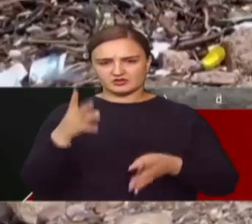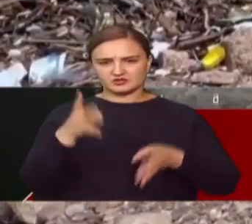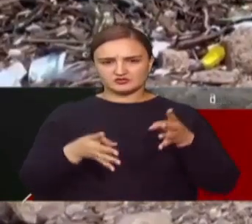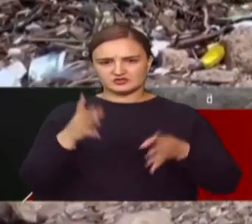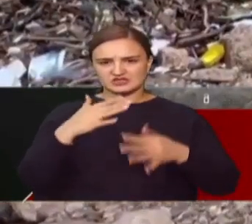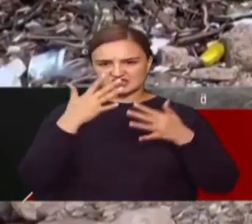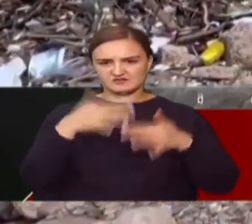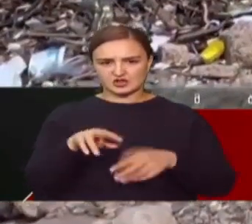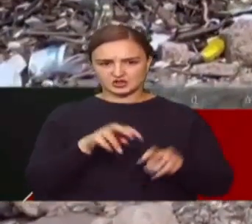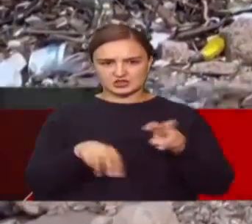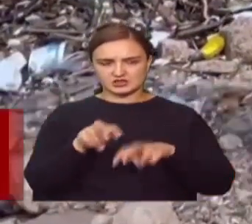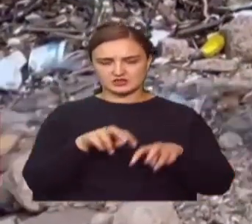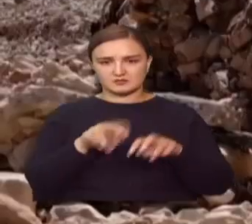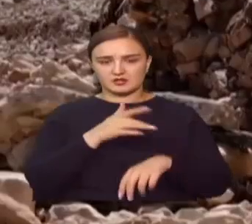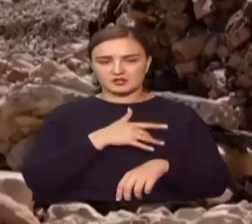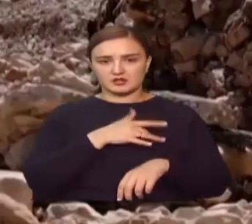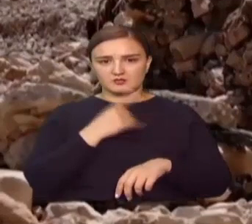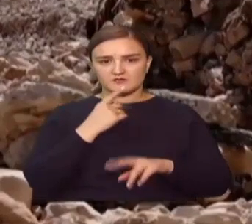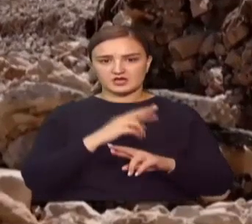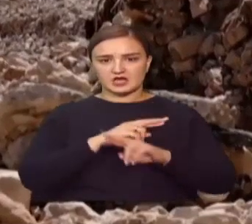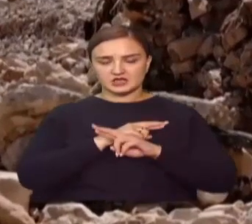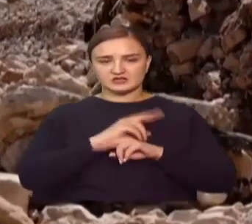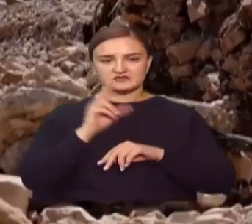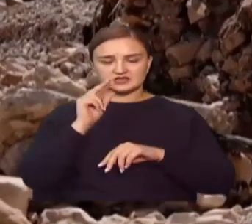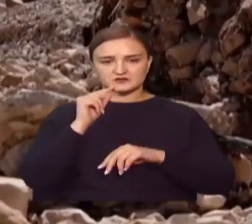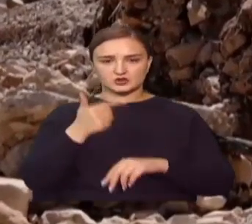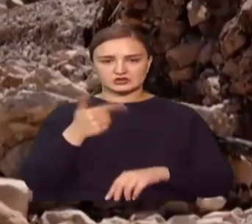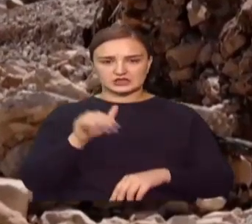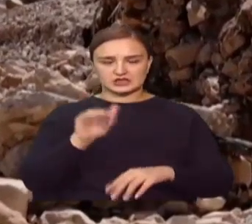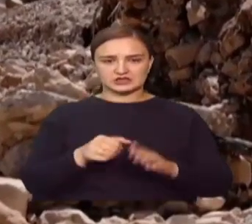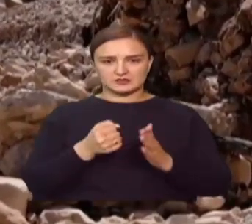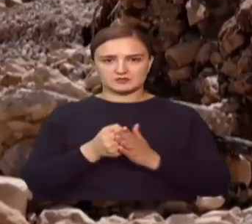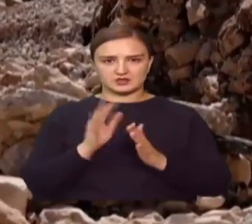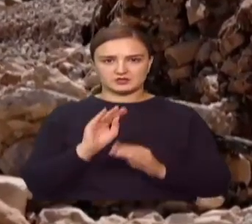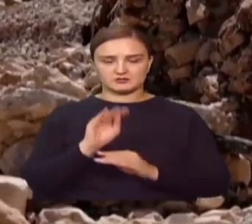ზღვაშიც კი ეძებენ. ვარაუდობენ, რომ გარდაცვლილთა რიცხვი 20000-ამდე გაიზრდება.